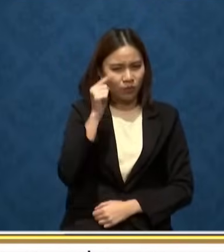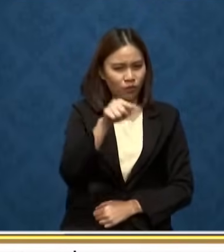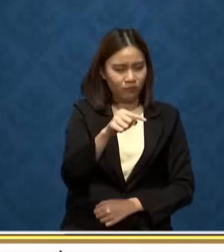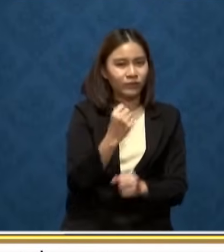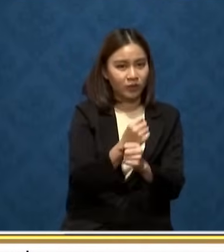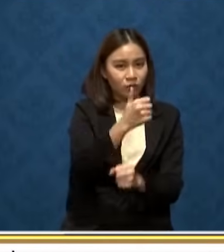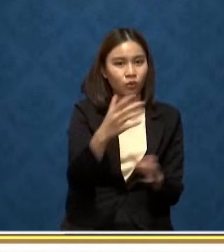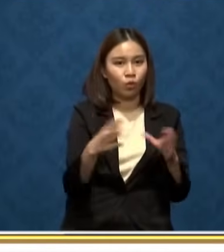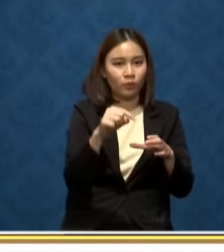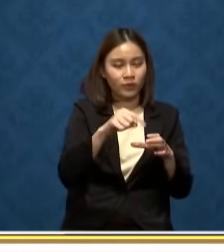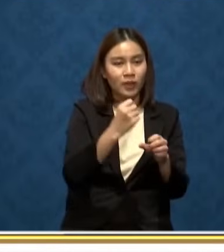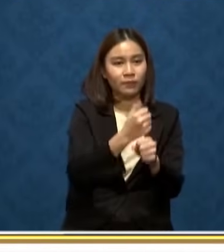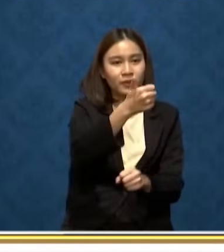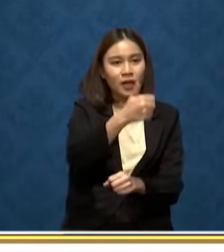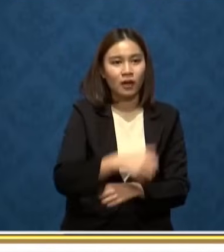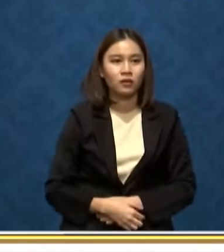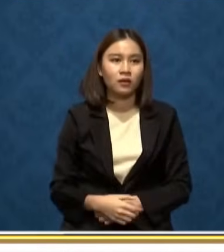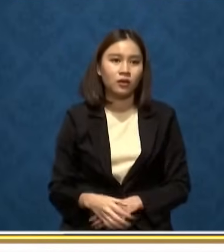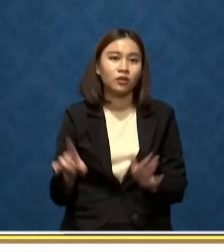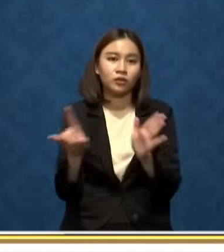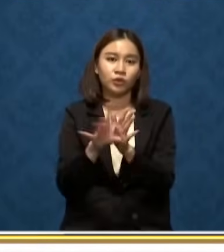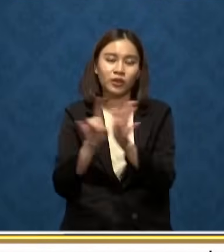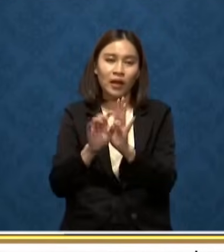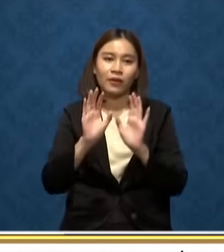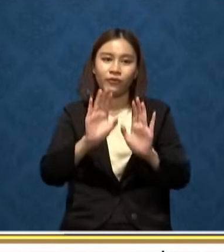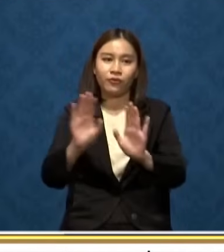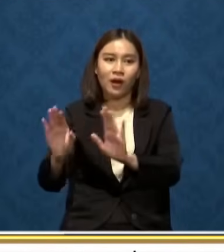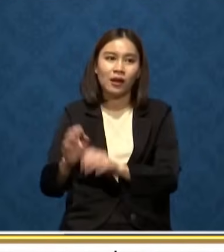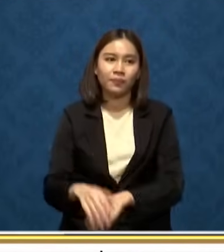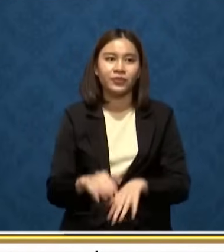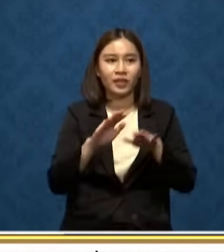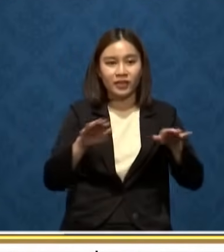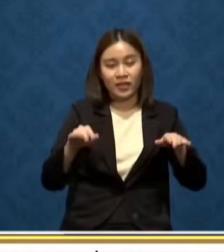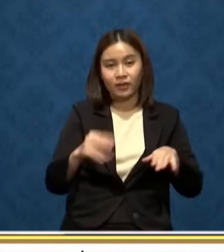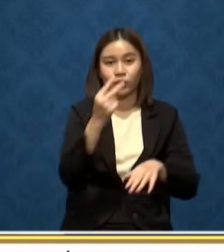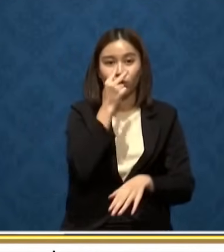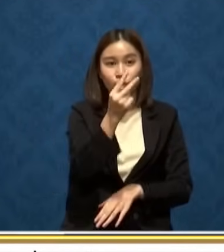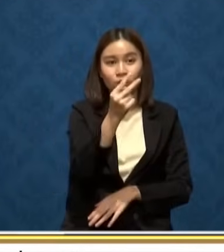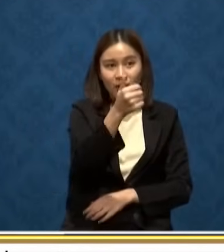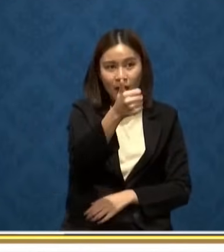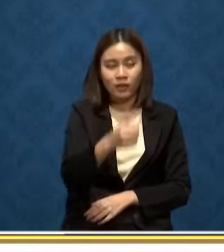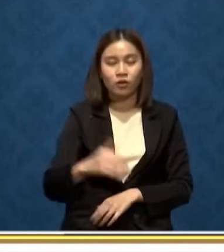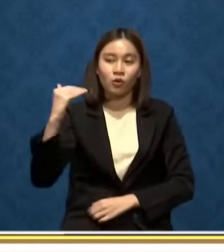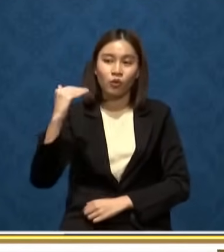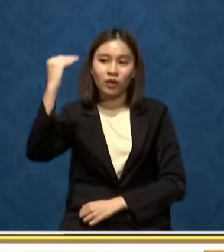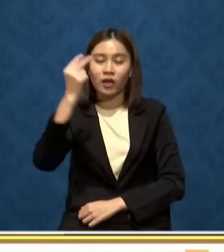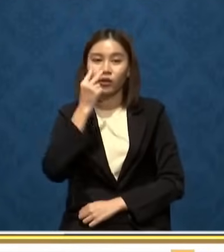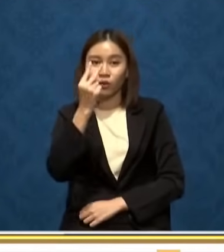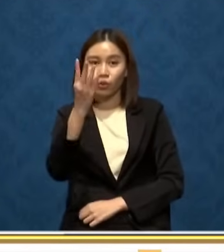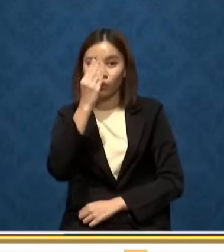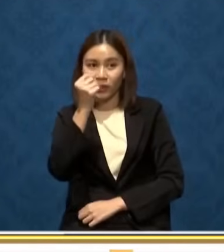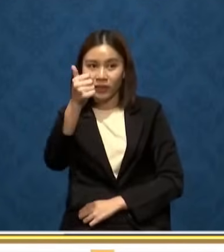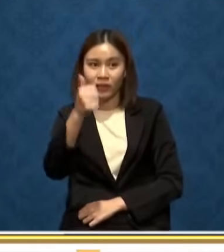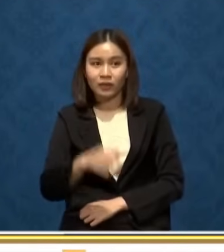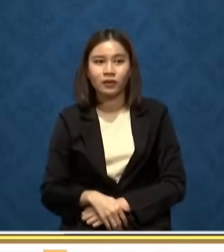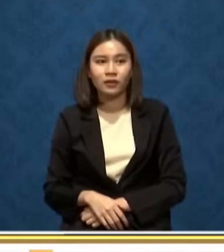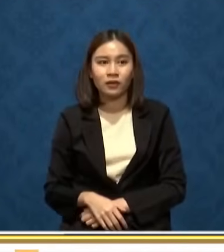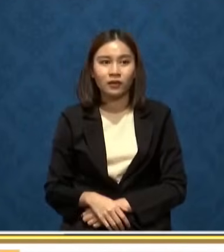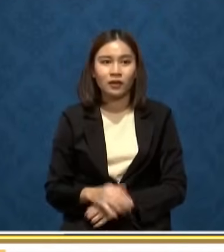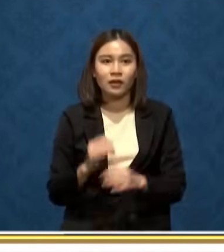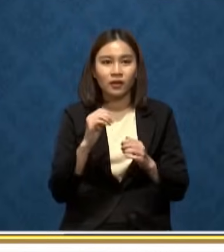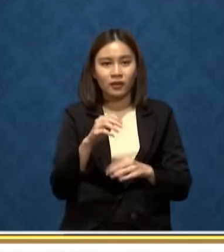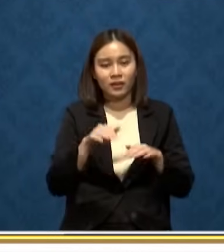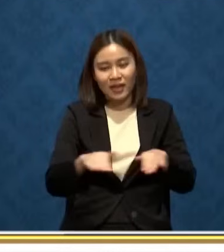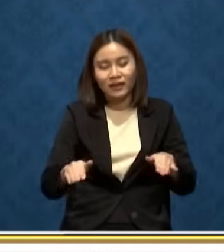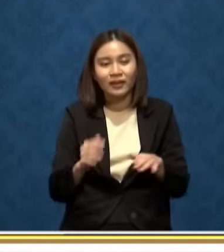ได้สไลด์สุดท้ายก็คือสิ่งที่ผมจะฝากไว้เด็กดูได้ผู้ใหญ่ดูดีเด็กยิ่งเล็กยิ่งดูดีนะ